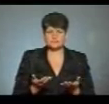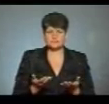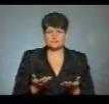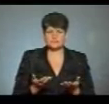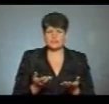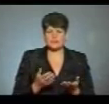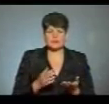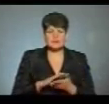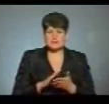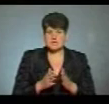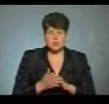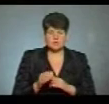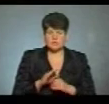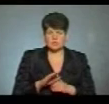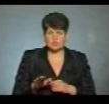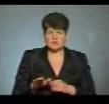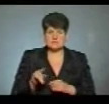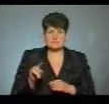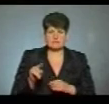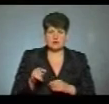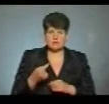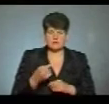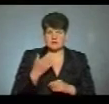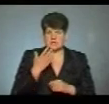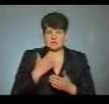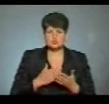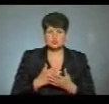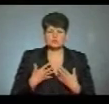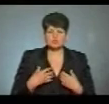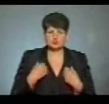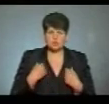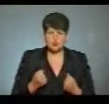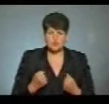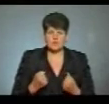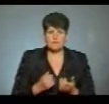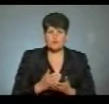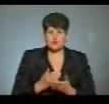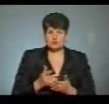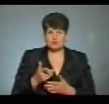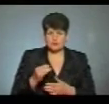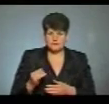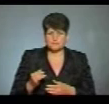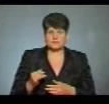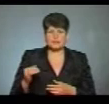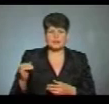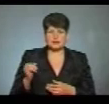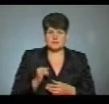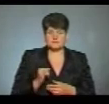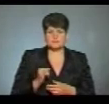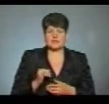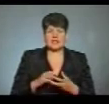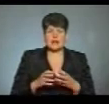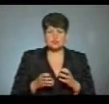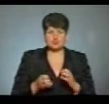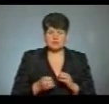не законтрактовані за вимогами Національної служби здоров'я певні послуги. І як